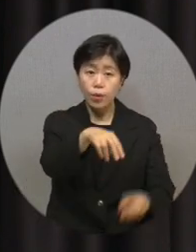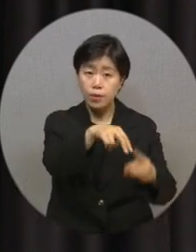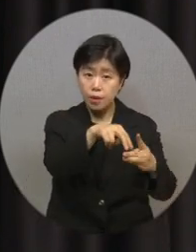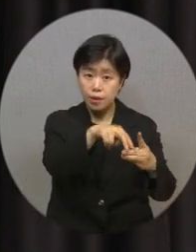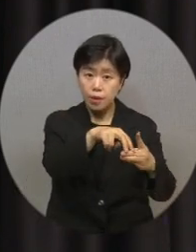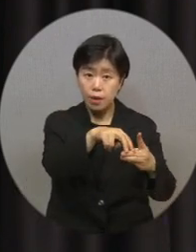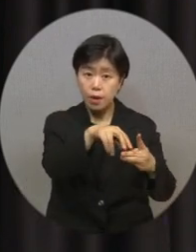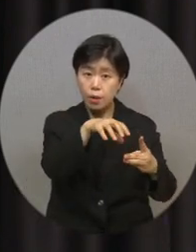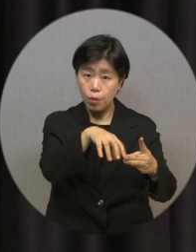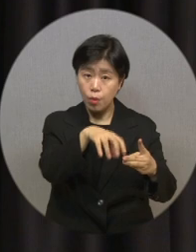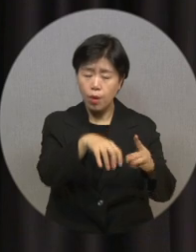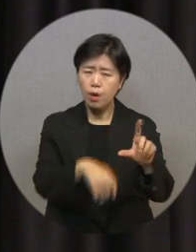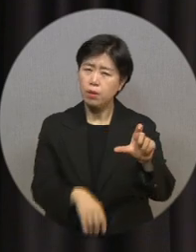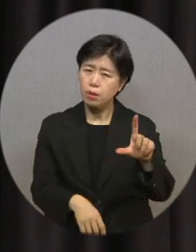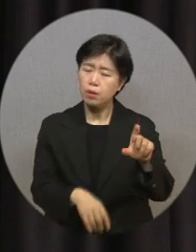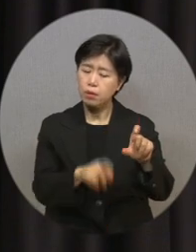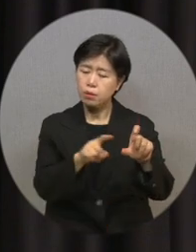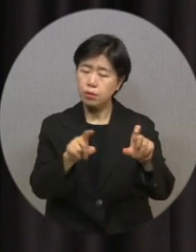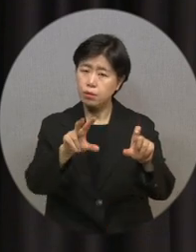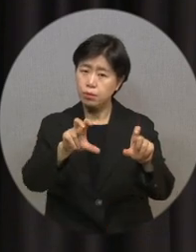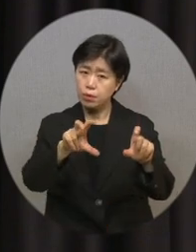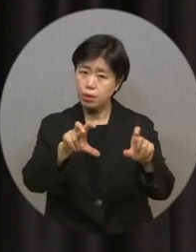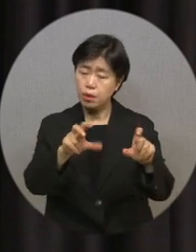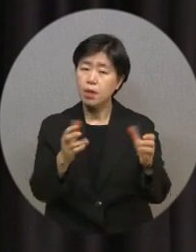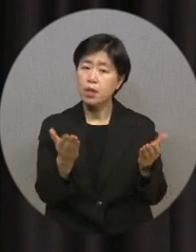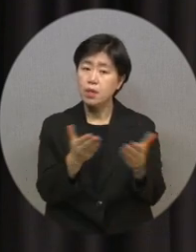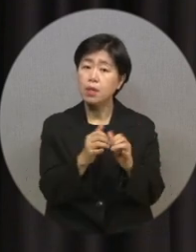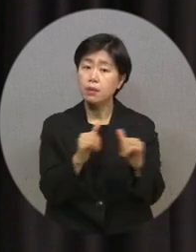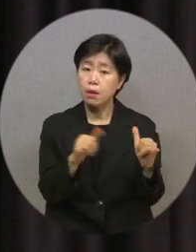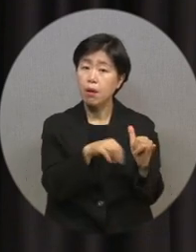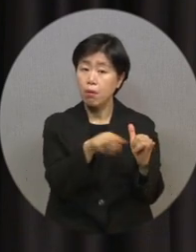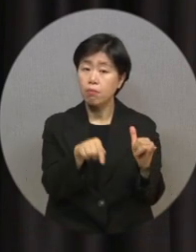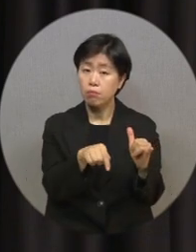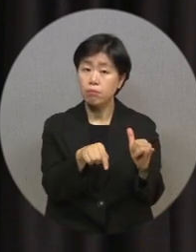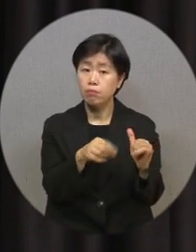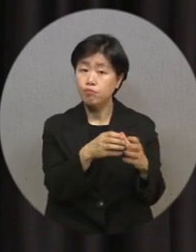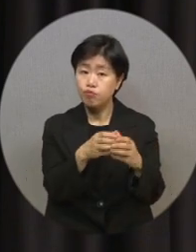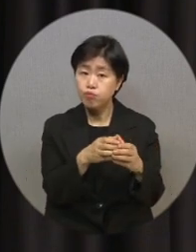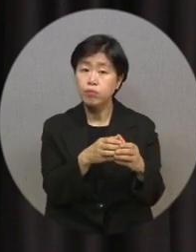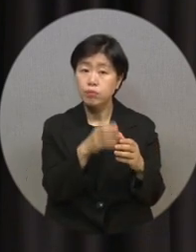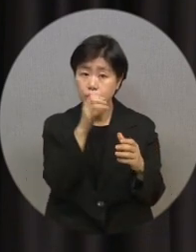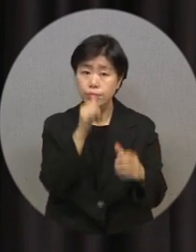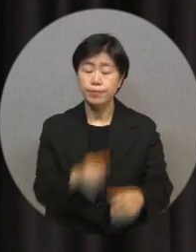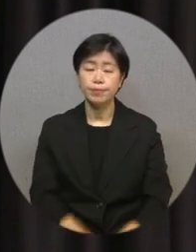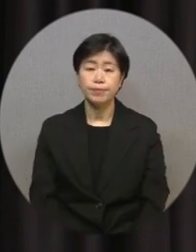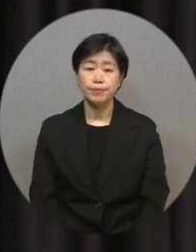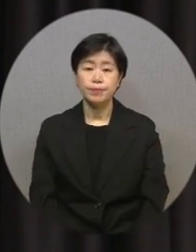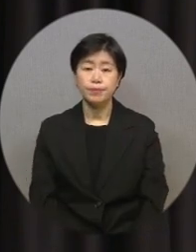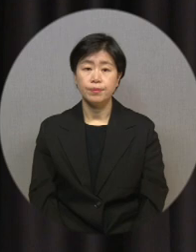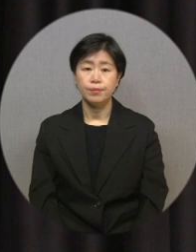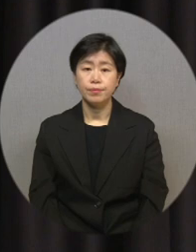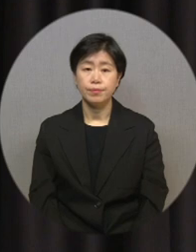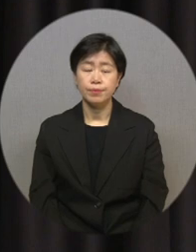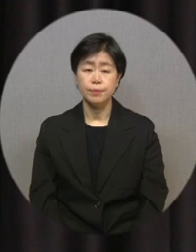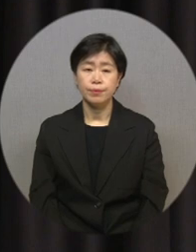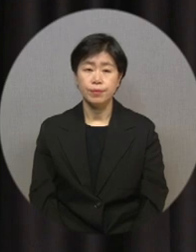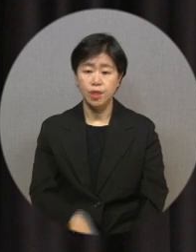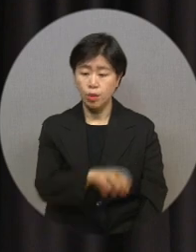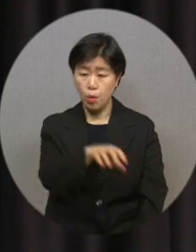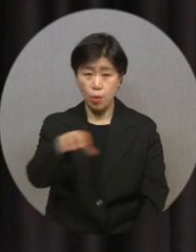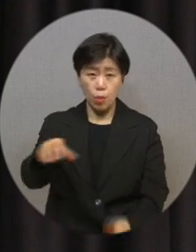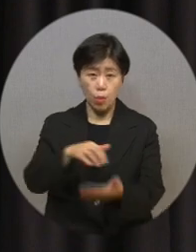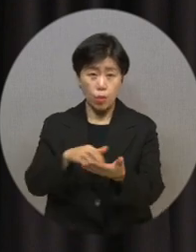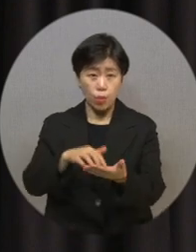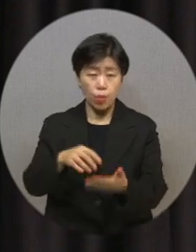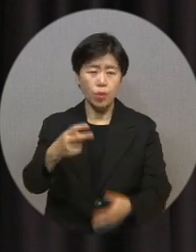한 15명에서 다섯명 내외 한 30명 내외로 지금 현재 근무를 하고 있고 17개